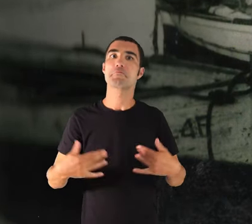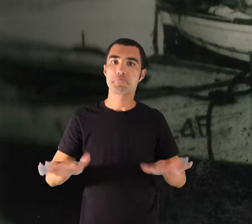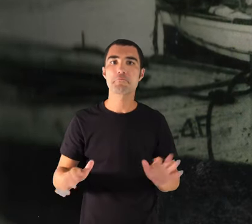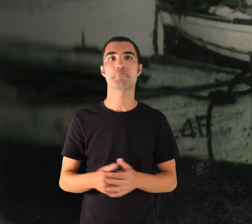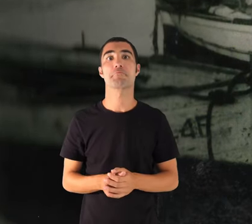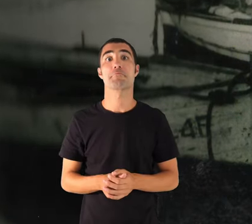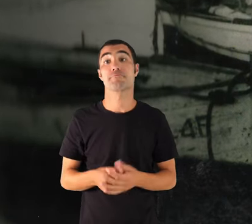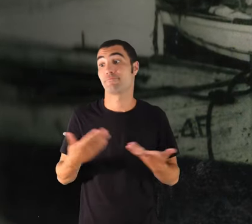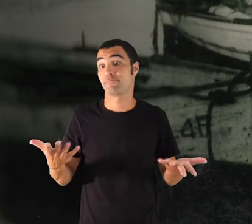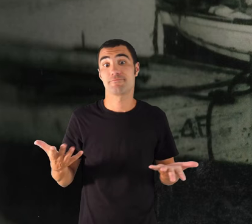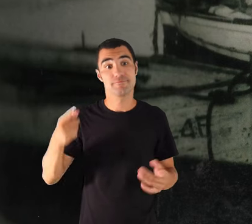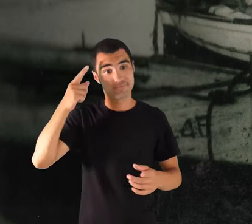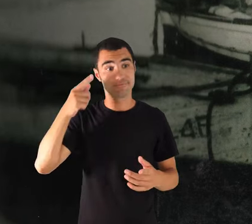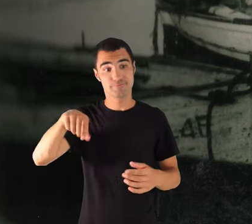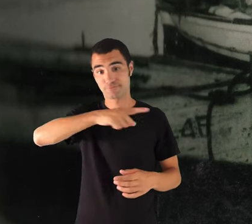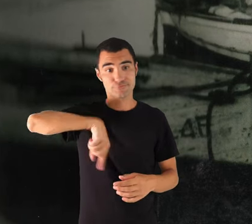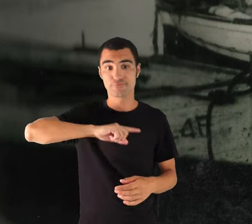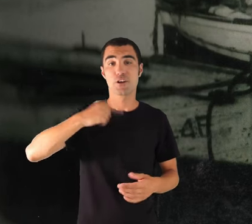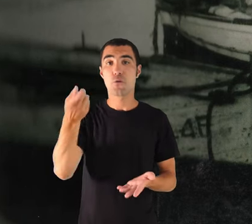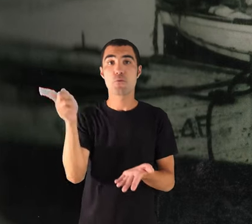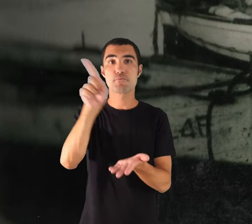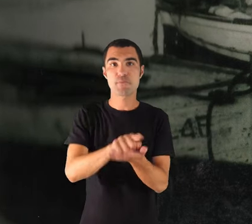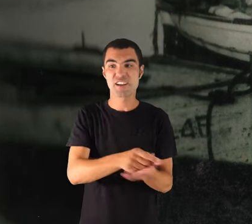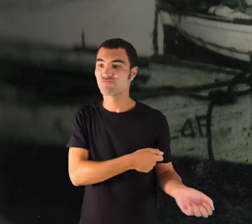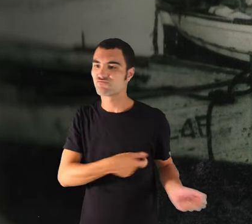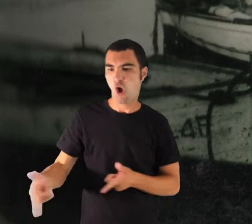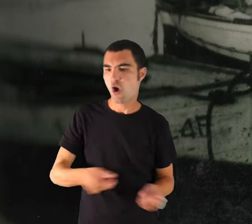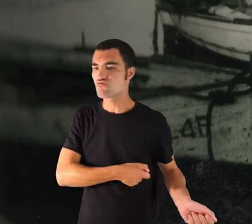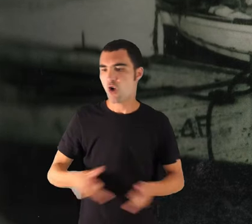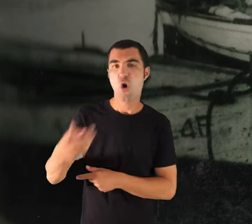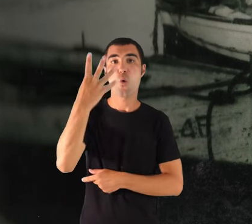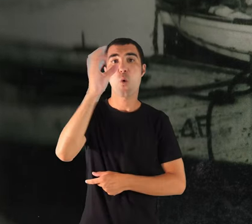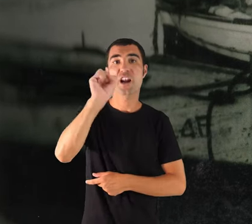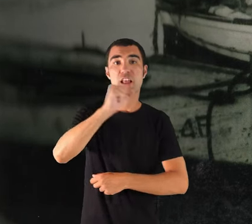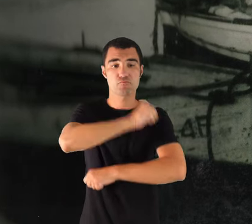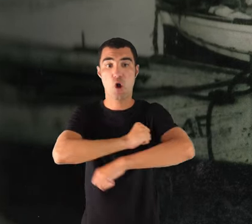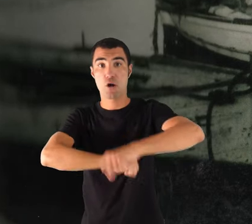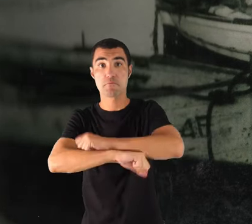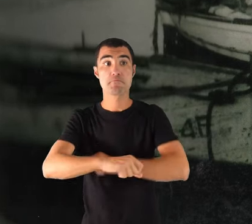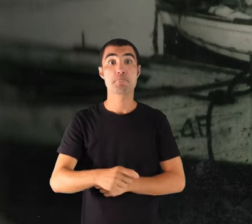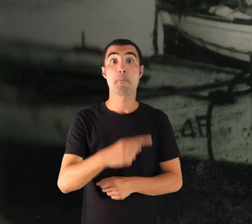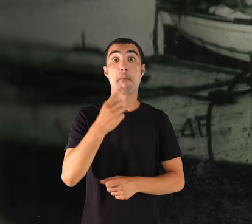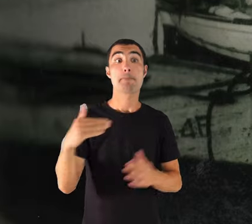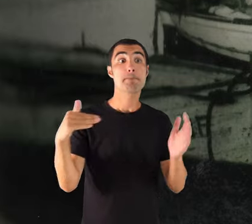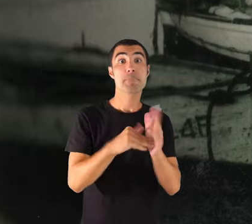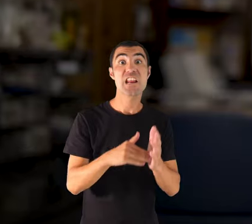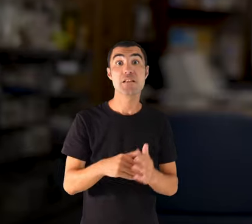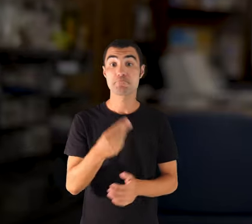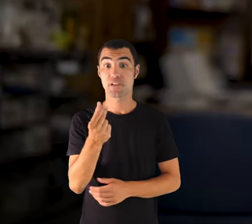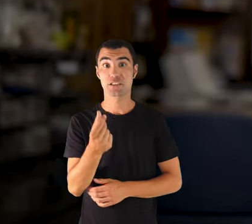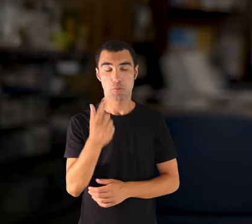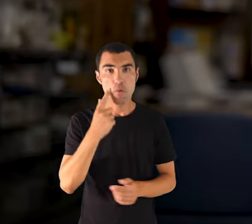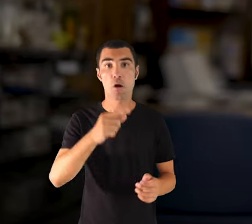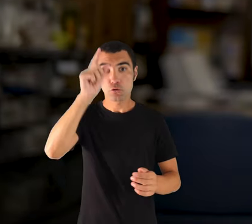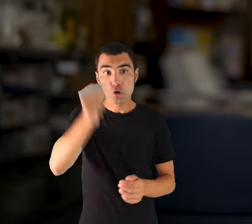doncs, llavors, si els caps del mes tiraves 40 bultos en terra, havien passat 3.200 pessetes, això era molt de dos pesos, això pescant, és